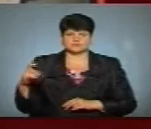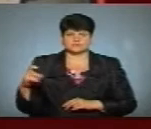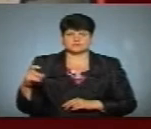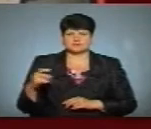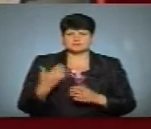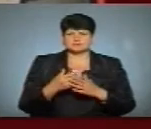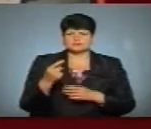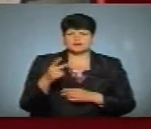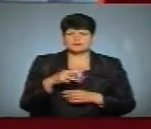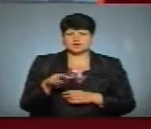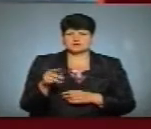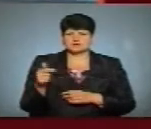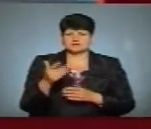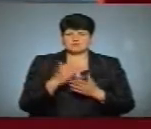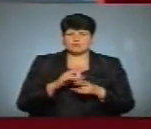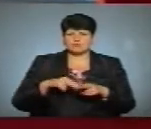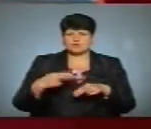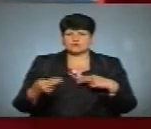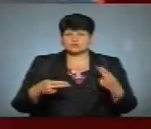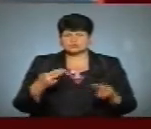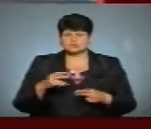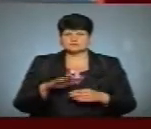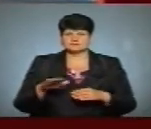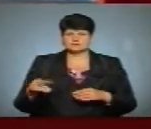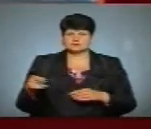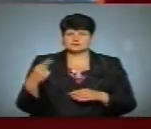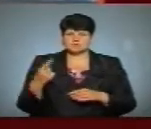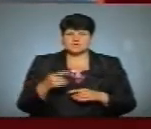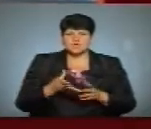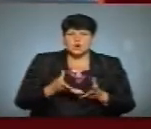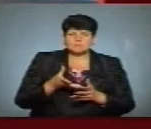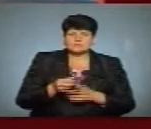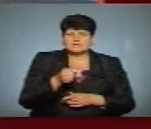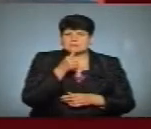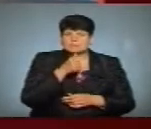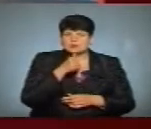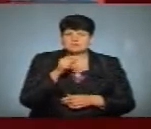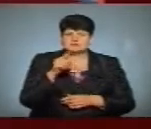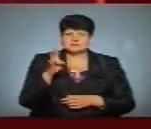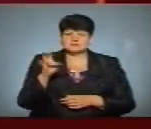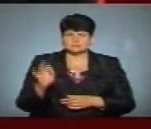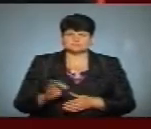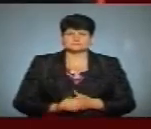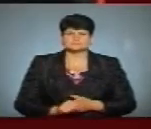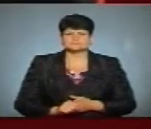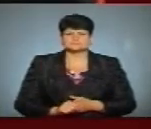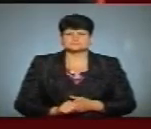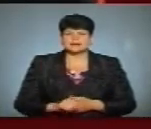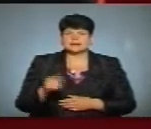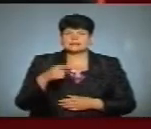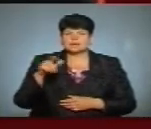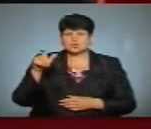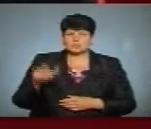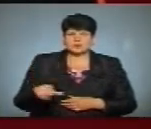1,5 мільйона гривень мають повернути абітурієнтам Тернопільщини, які оплатили пробне зовнішнє незалежне оцінювання. Тернополянин